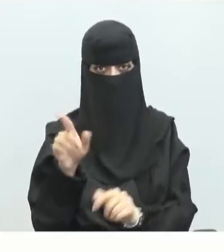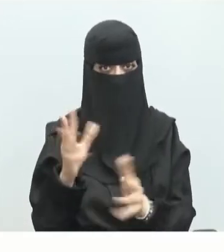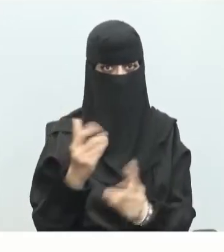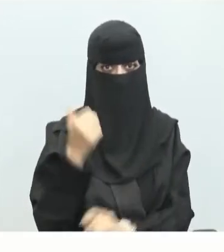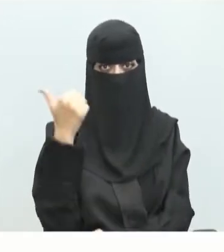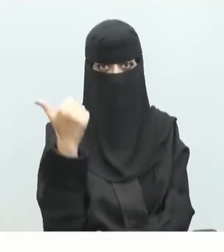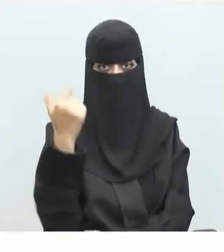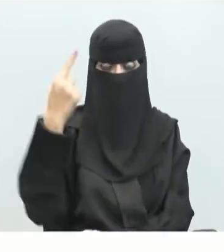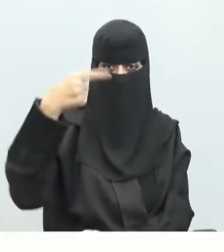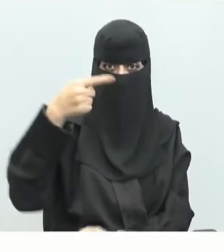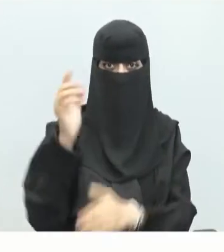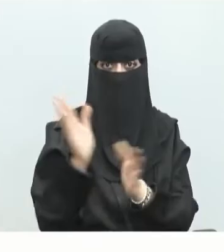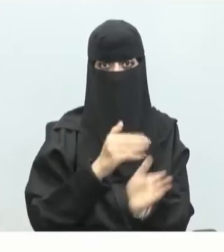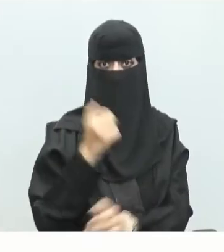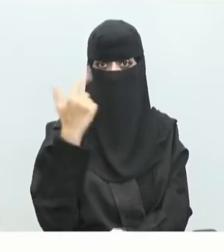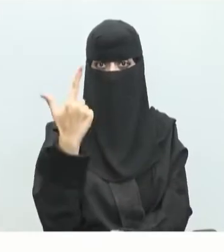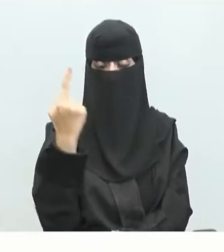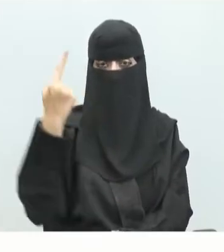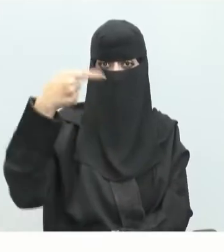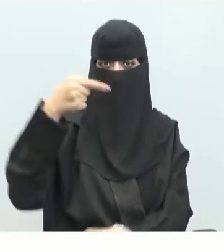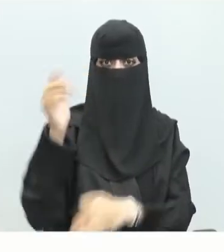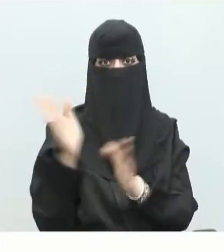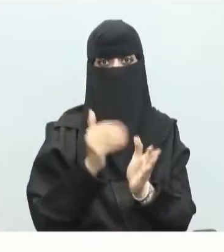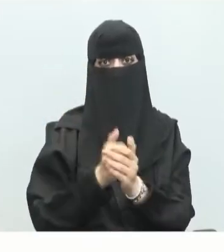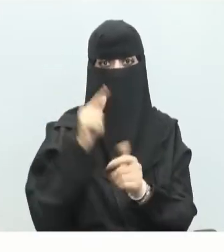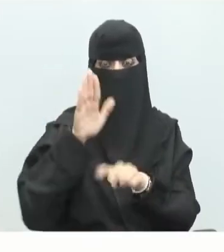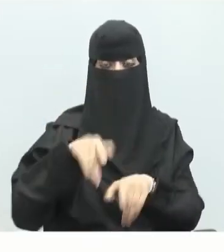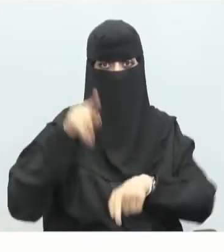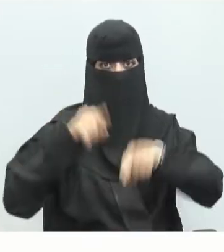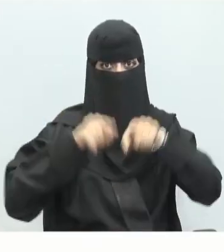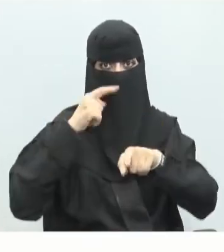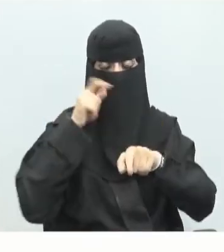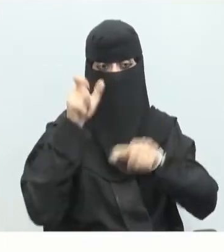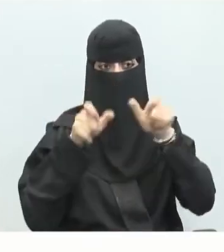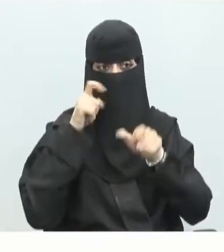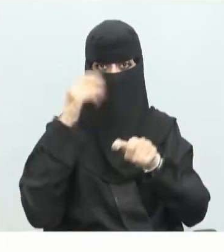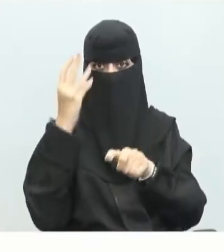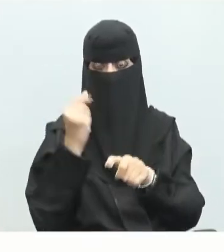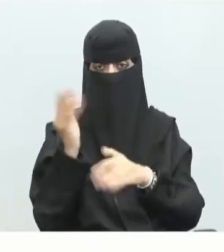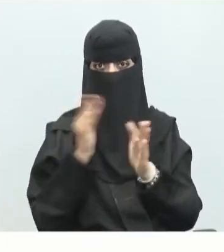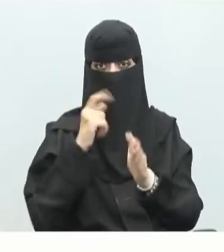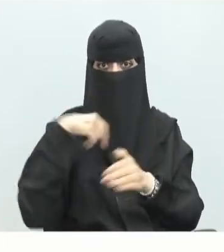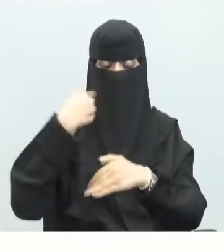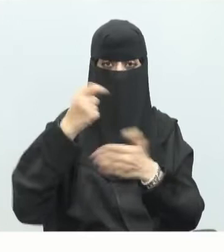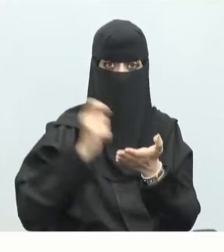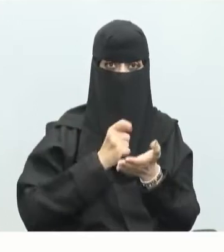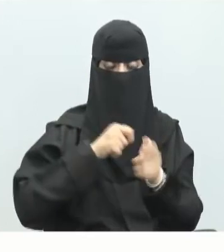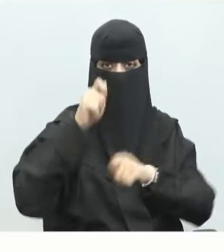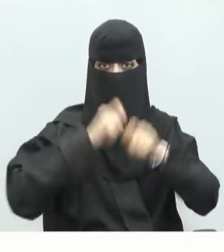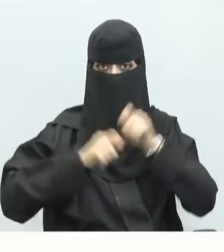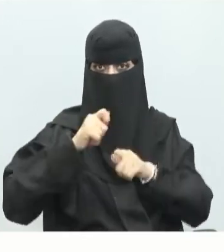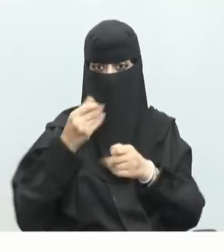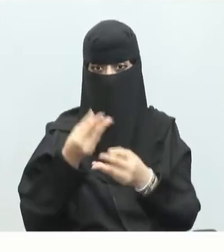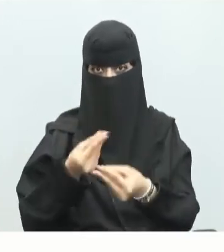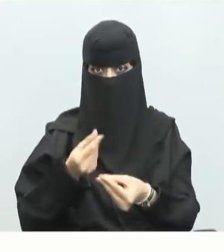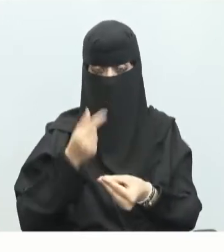16 وسبعه عشر وراح نميزهما مع بعض ونعدهم ونكتبهما باستعمال اشياء